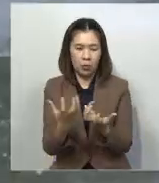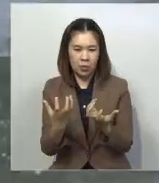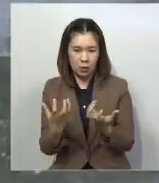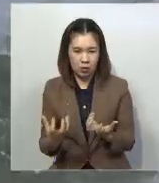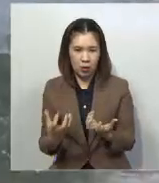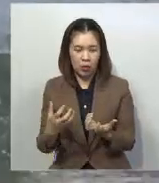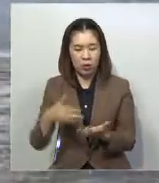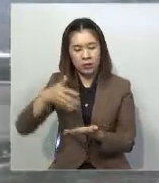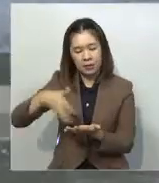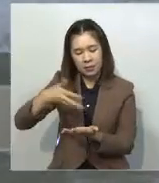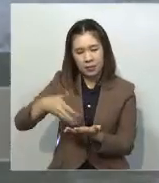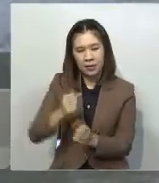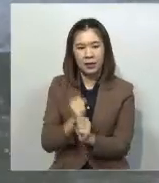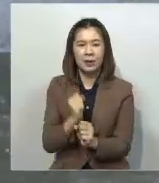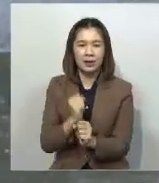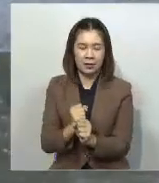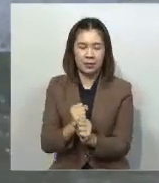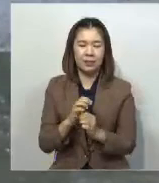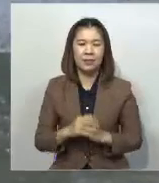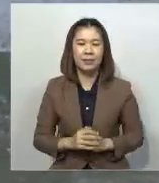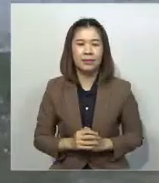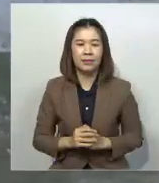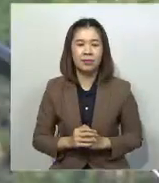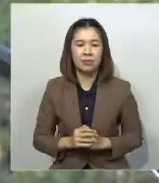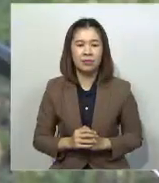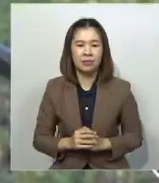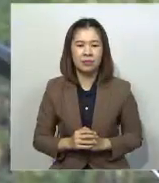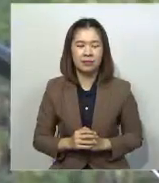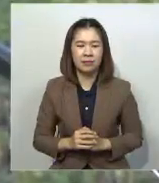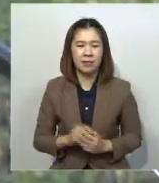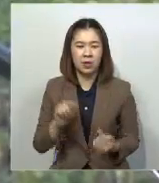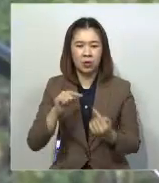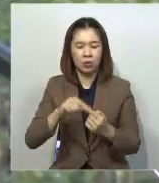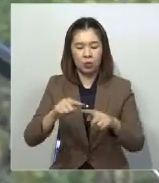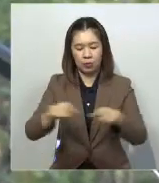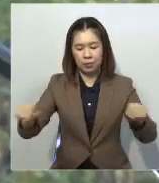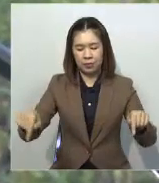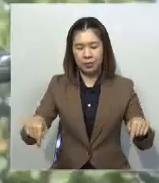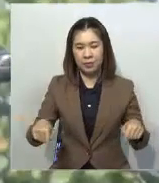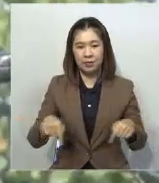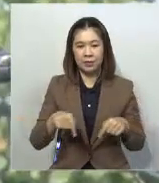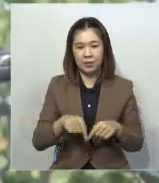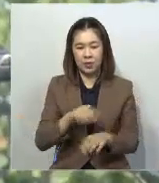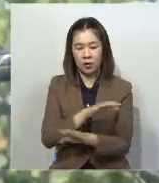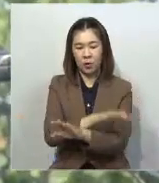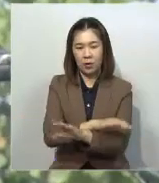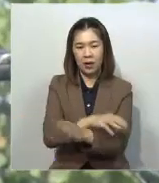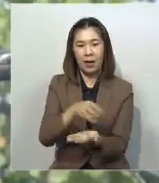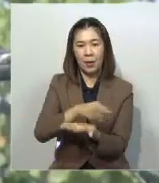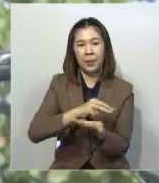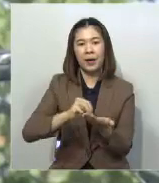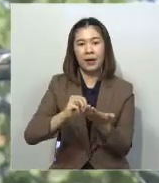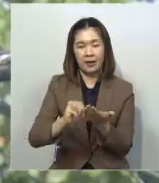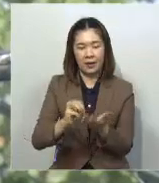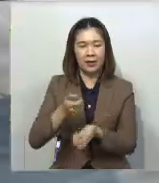ายรักษาความสะอาดสำนักงานเขตบางเขนค่ะเพื่อที่จะเตรียมฉีดพ่นบริเวณพื้นที่ซึ่งเป็นอยู่ที่แยกมหาวิทยาลัยเก